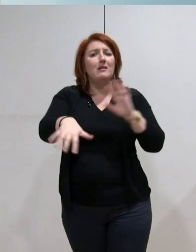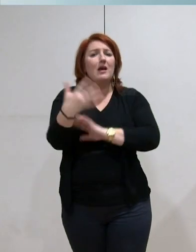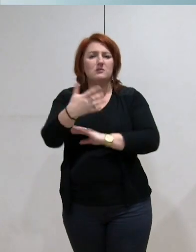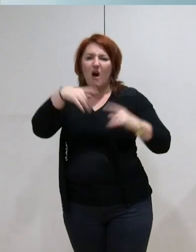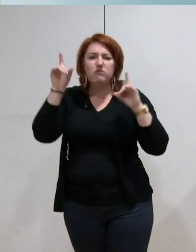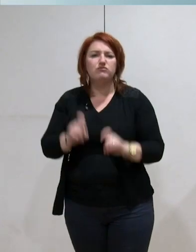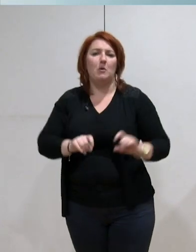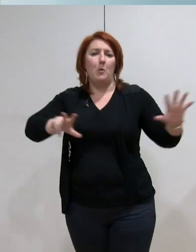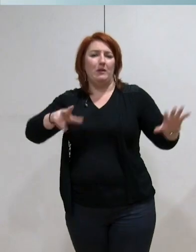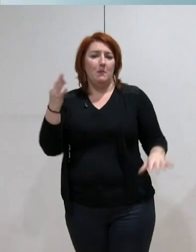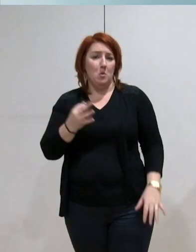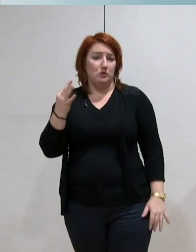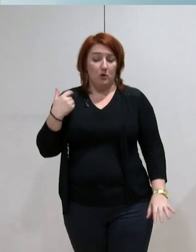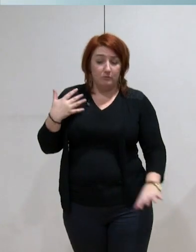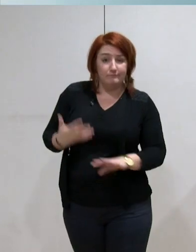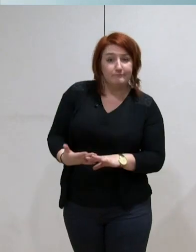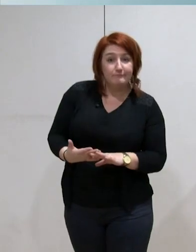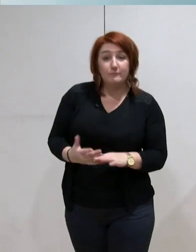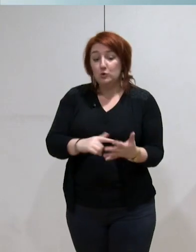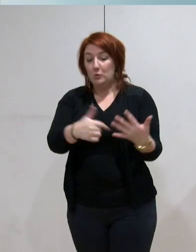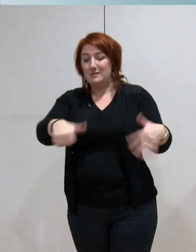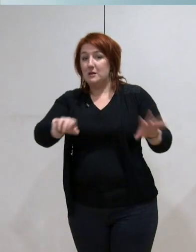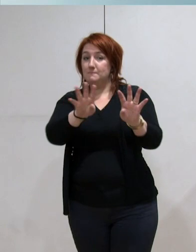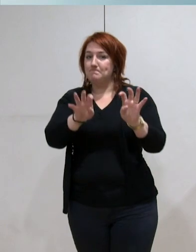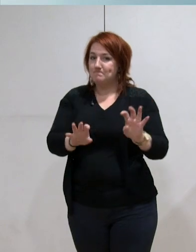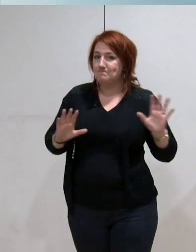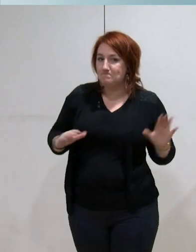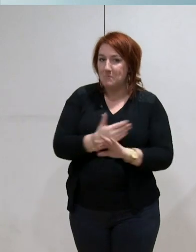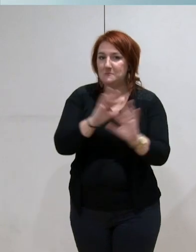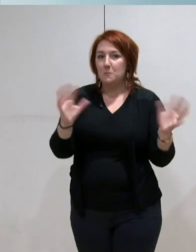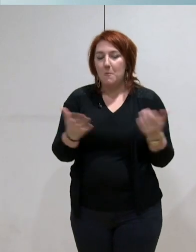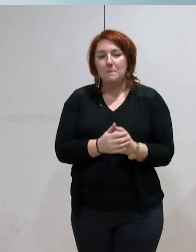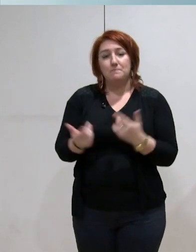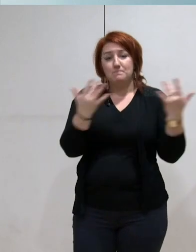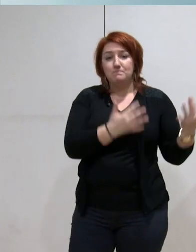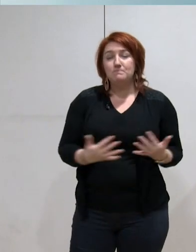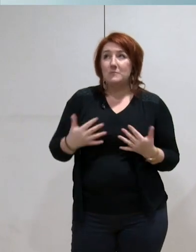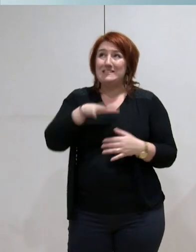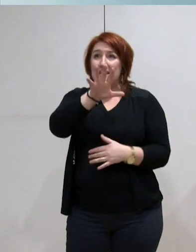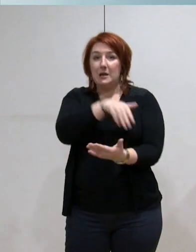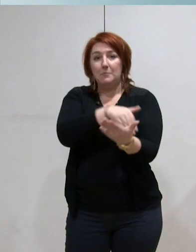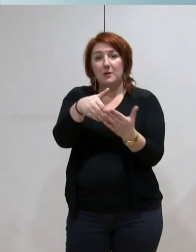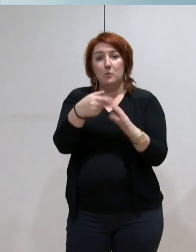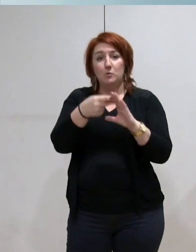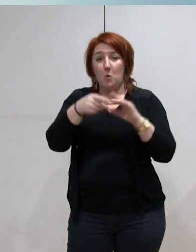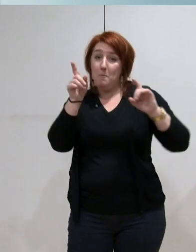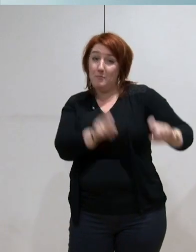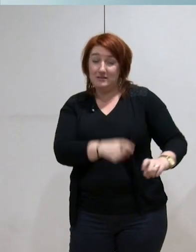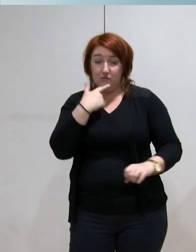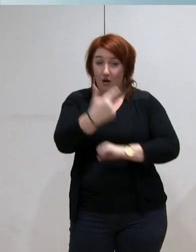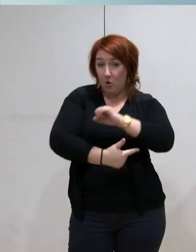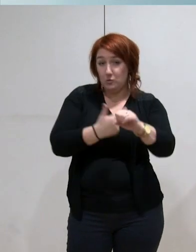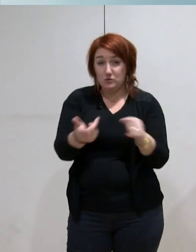quelle va être leur sort en 2016 la baisse est chiffrée à 5 million d'euros sur 2 années les subventions aux